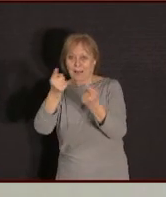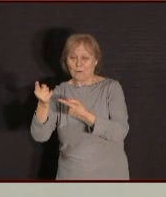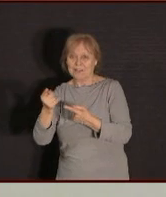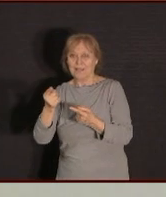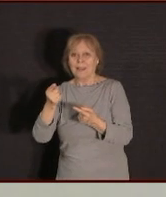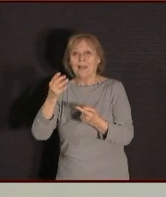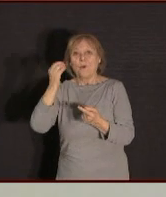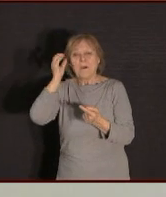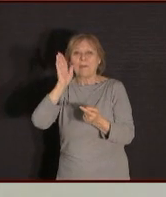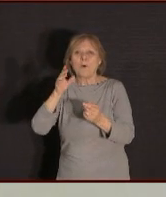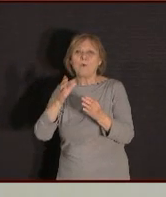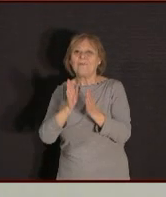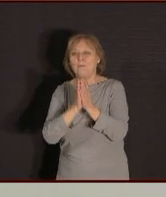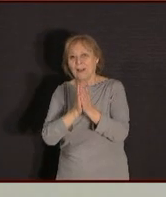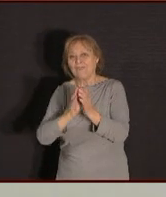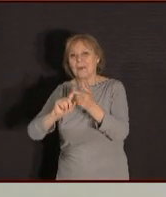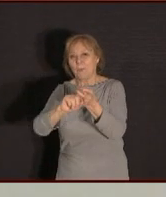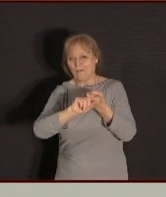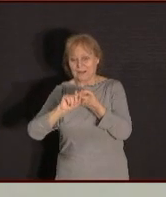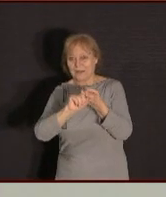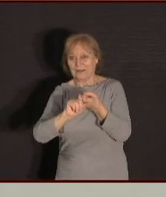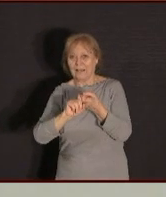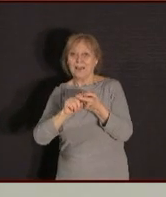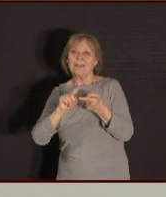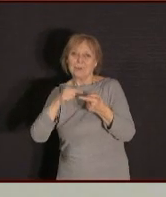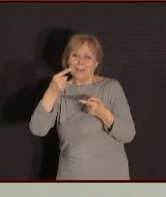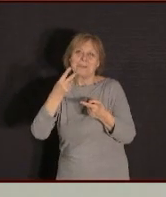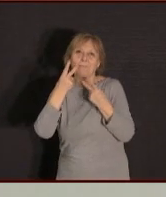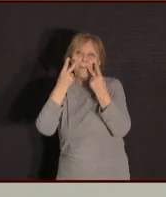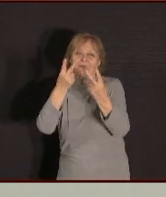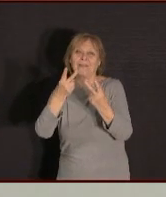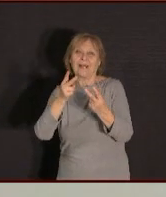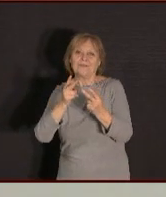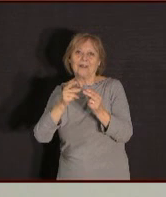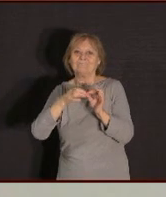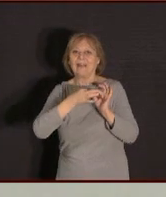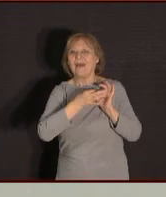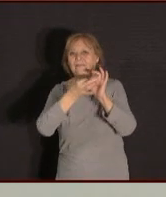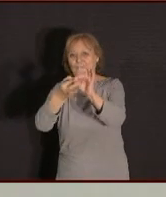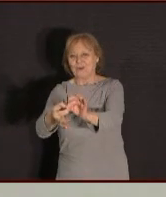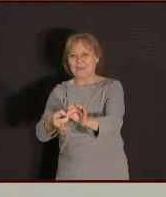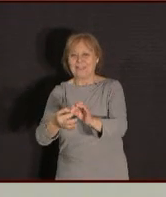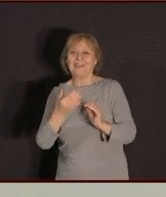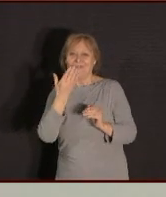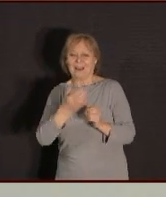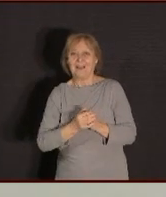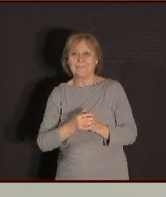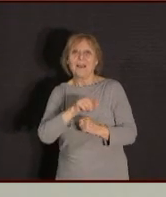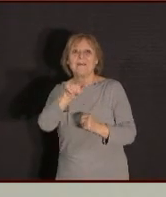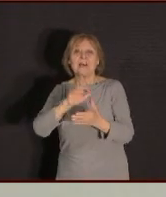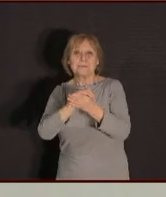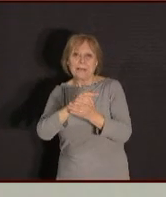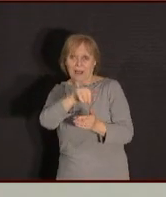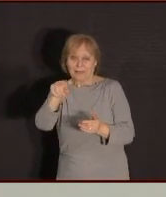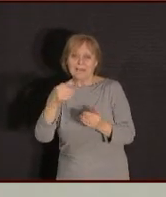duhu molitve povezani in če dobri Bog da, se vidimo v večnosti. Hvala lepa tudi. Zahvaljujem se vam